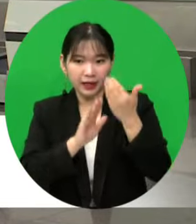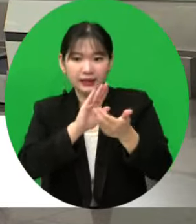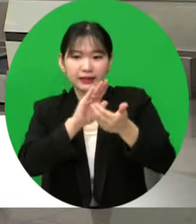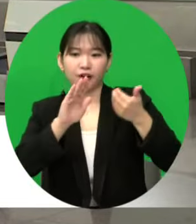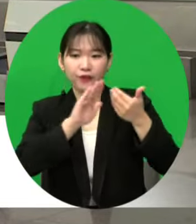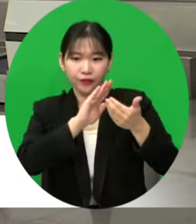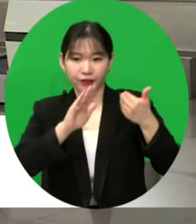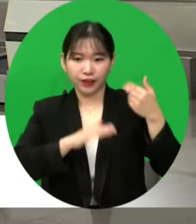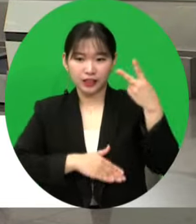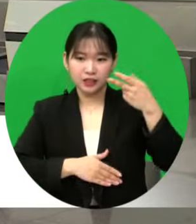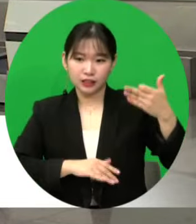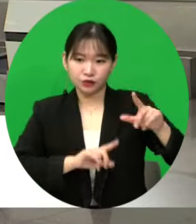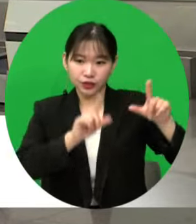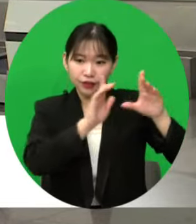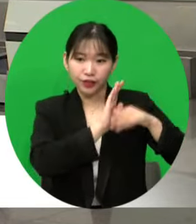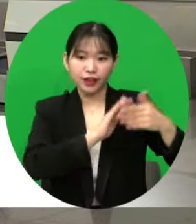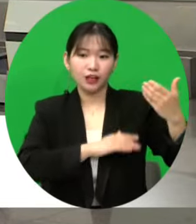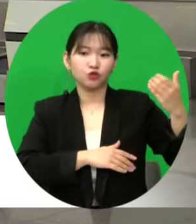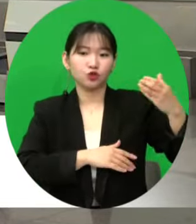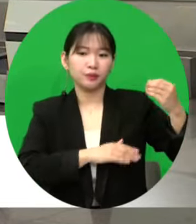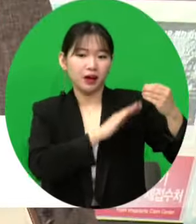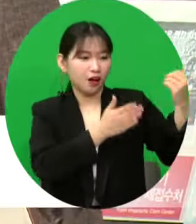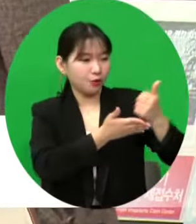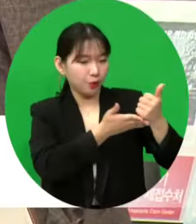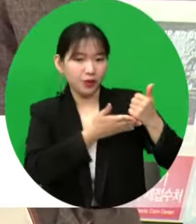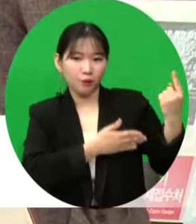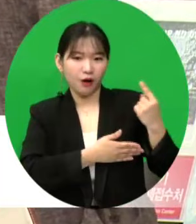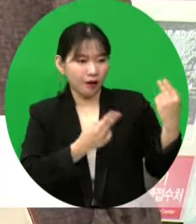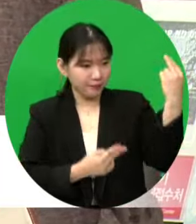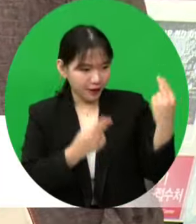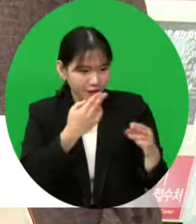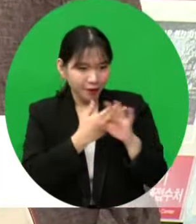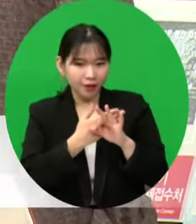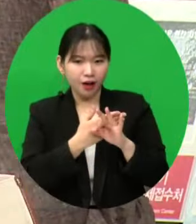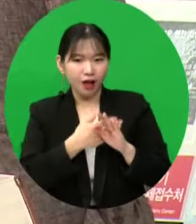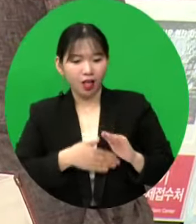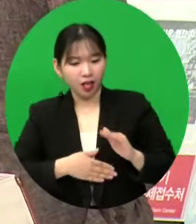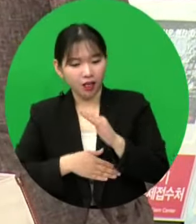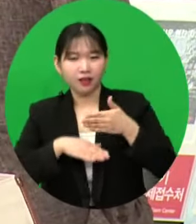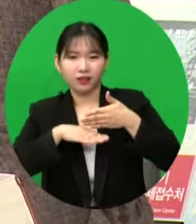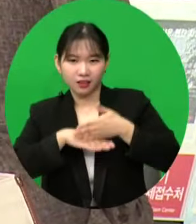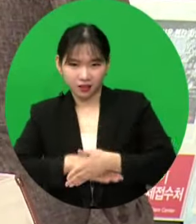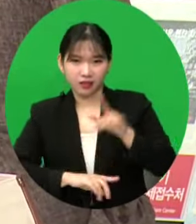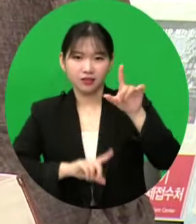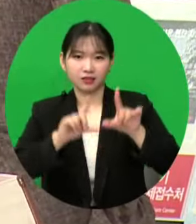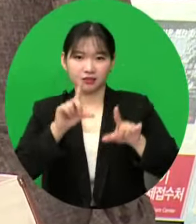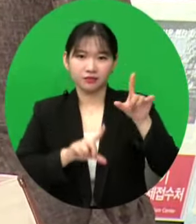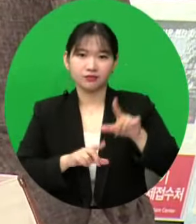유행하기 이전인 2019년 90만 명과 비교하면 여전히 더딘 회복세를 보이고 있습니다